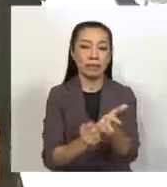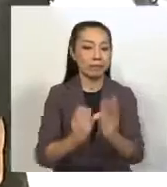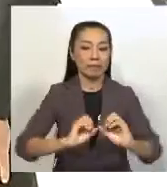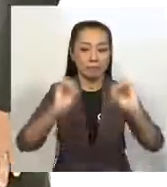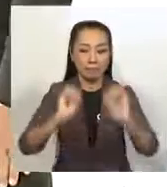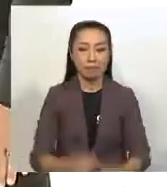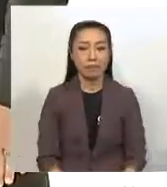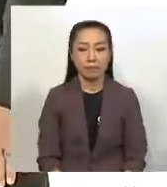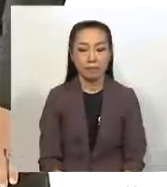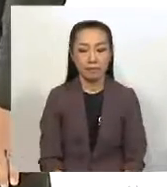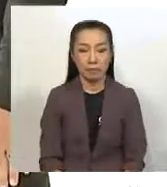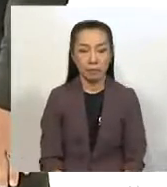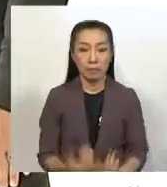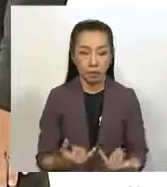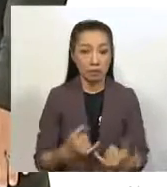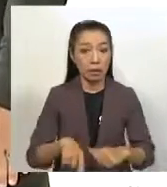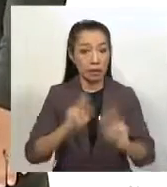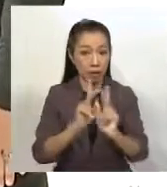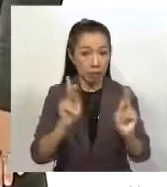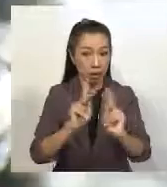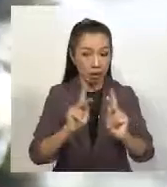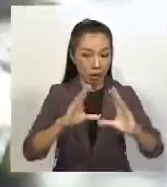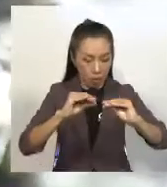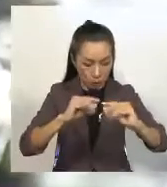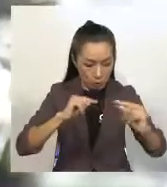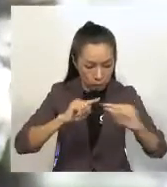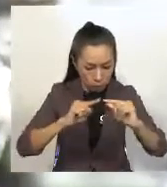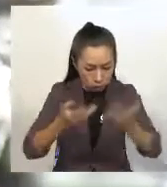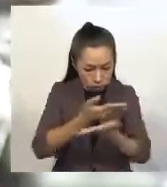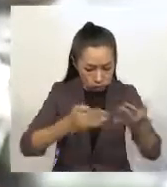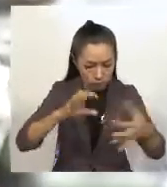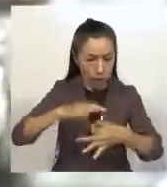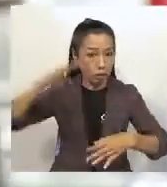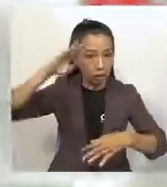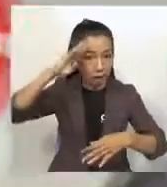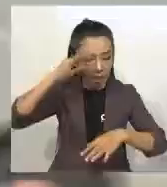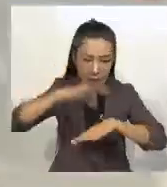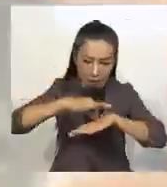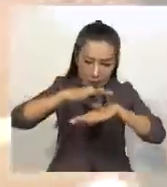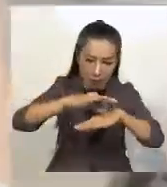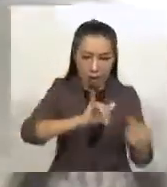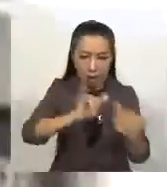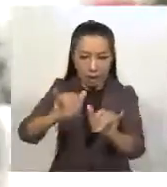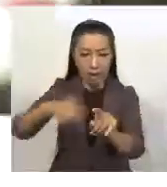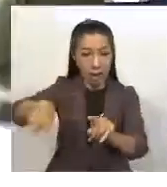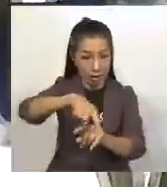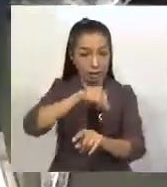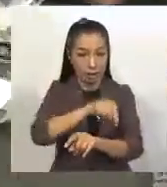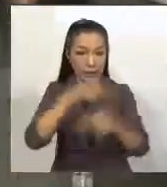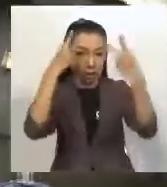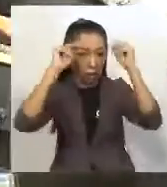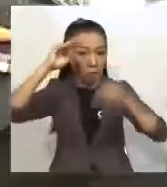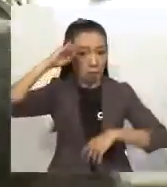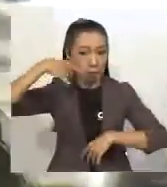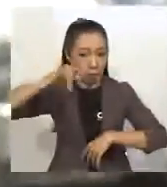การประชุมคณะกรรมการปรับย้ายนายทหารระดับนายพลประจำปี2562ที่มีพลเอกประยุทธ์จันทร์โอชานายกรัฐม